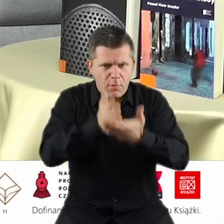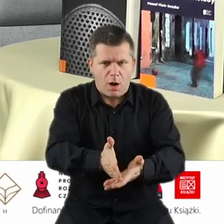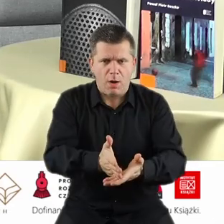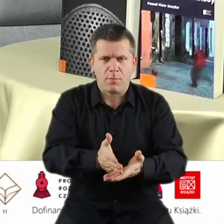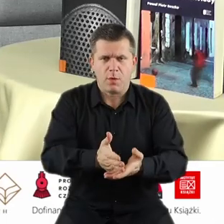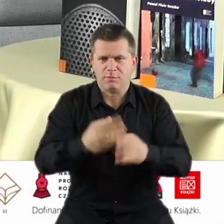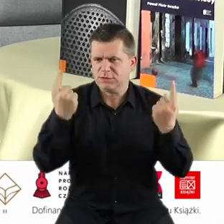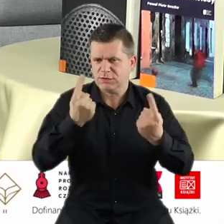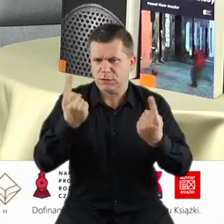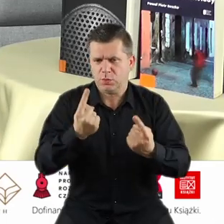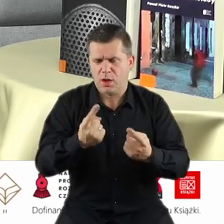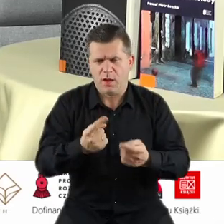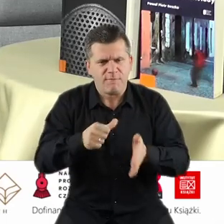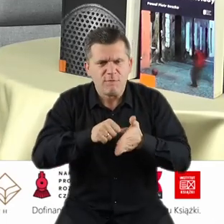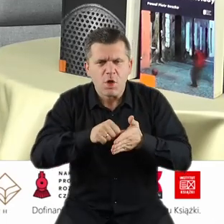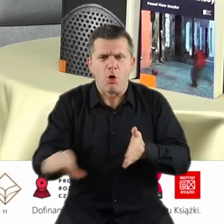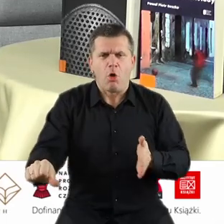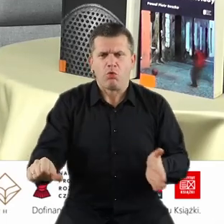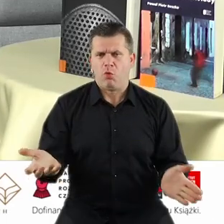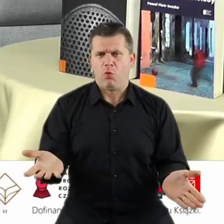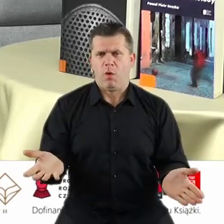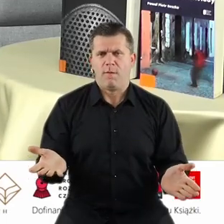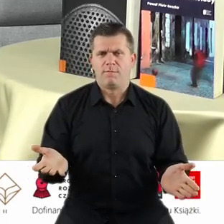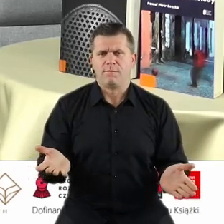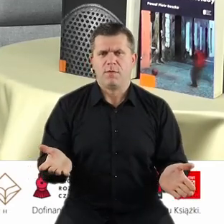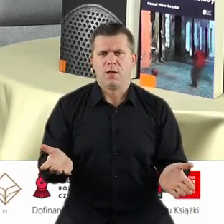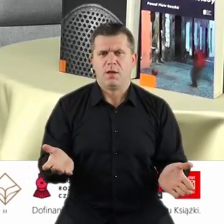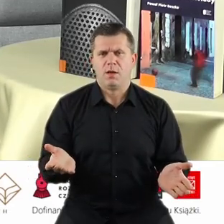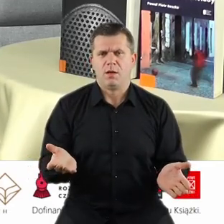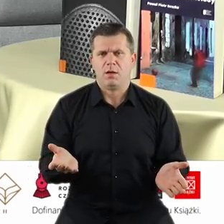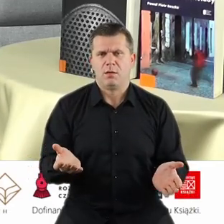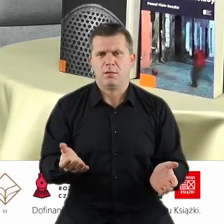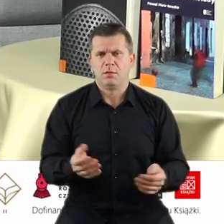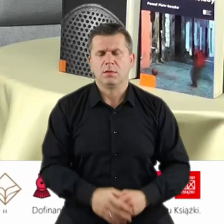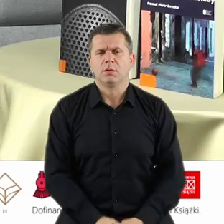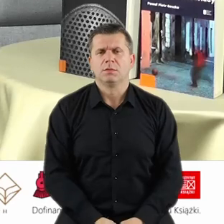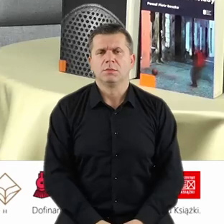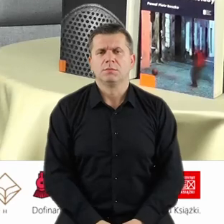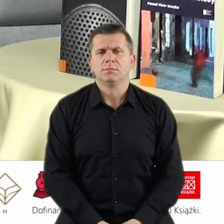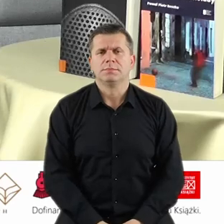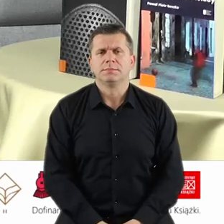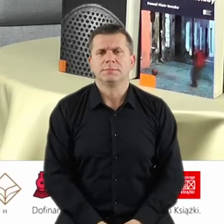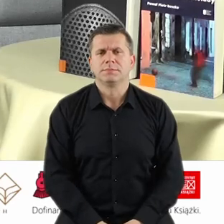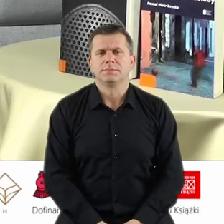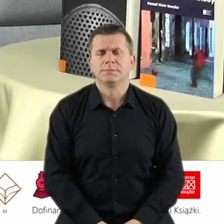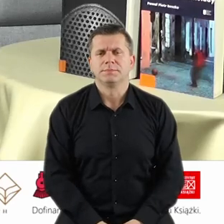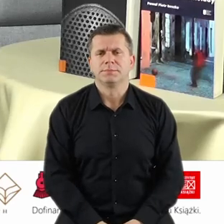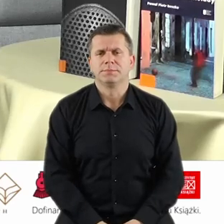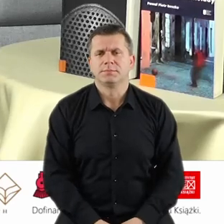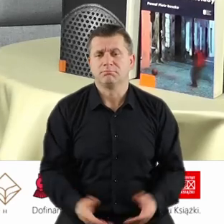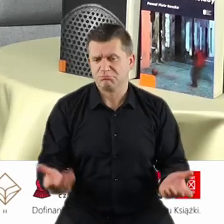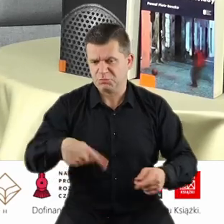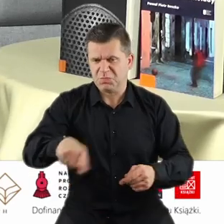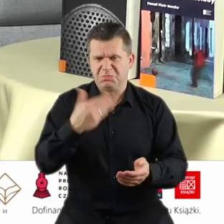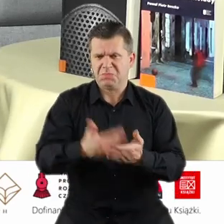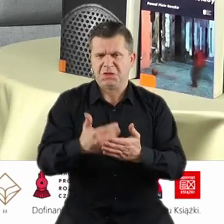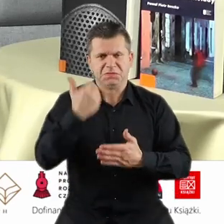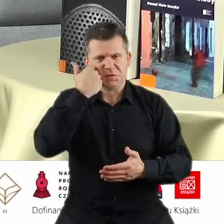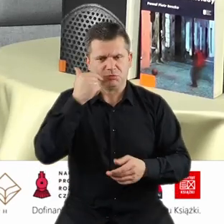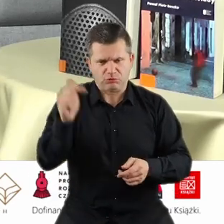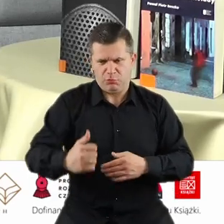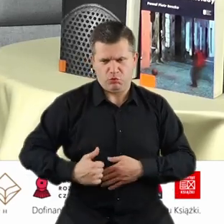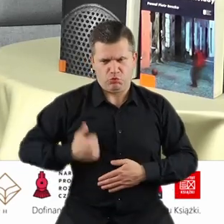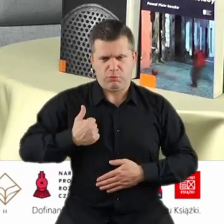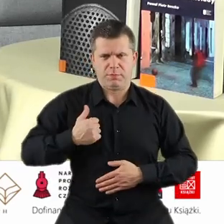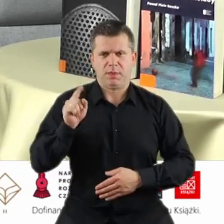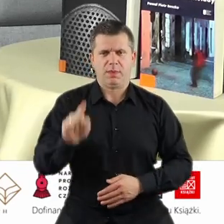i to w sytuacji naprawdę ekstremalnej, pomoc, która wcale nie była czymś oczywistym. I czego to się wstydzić, należy